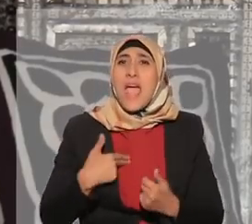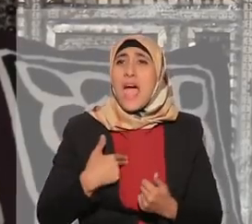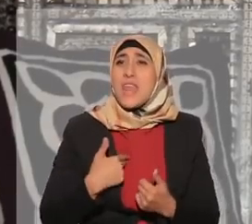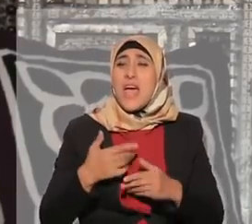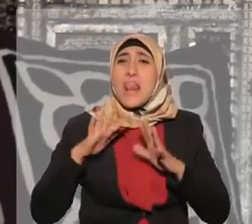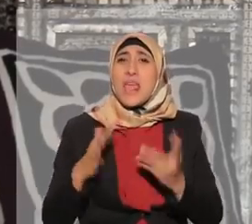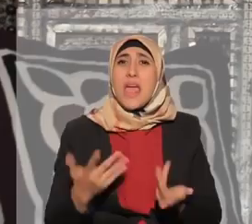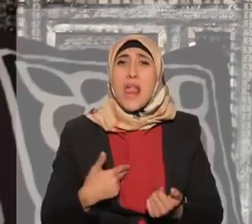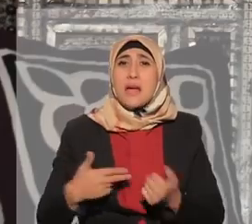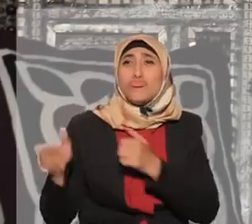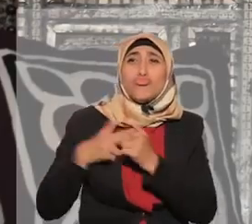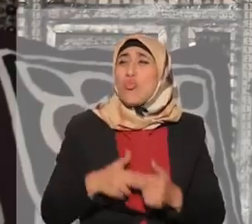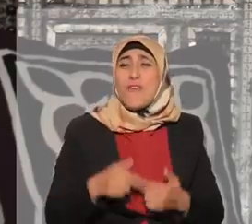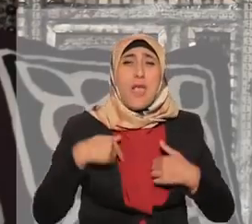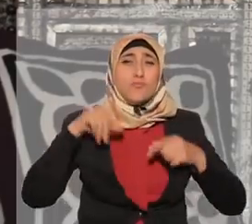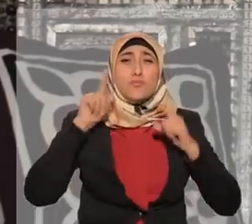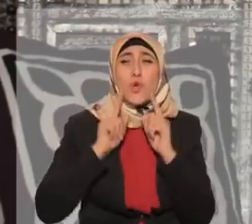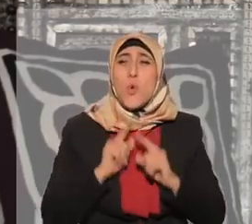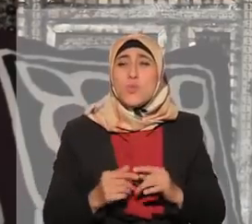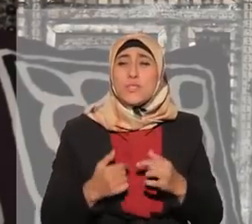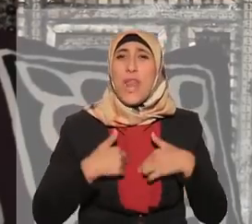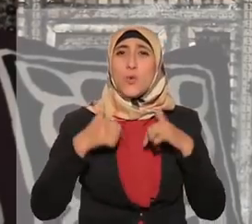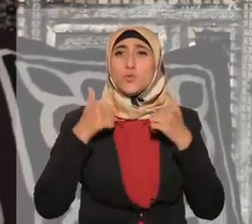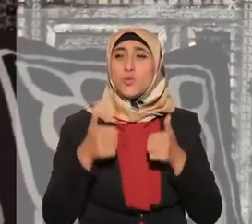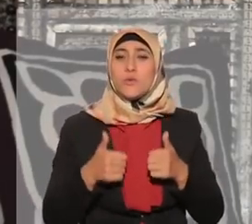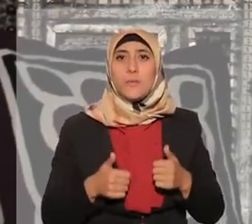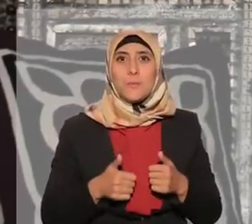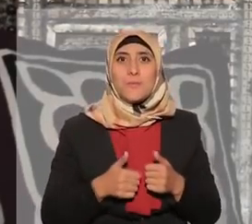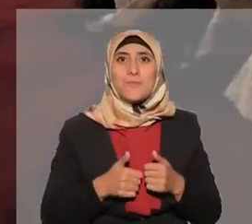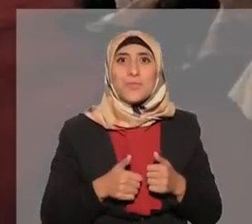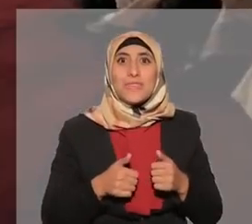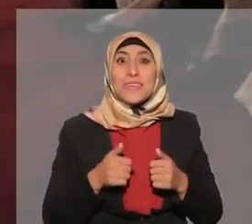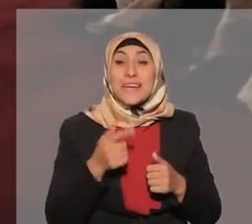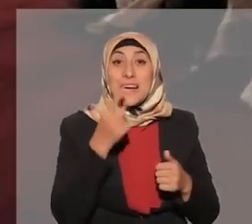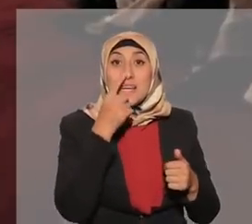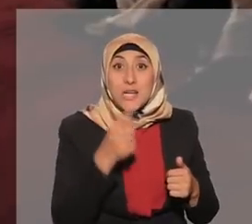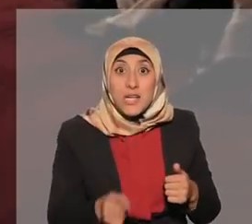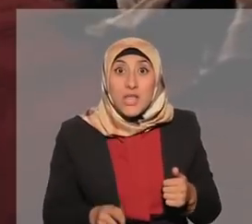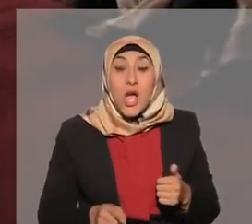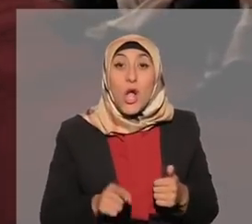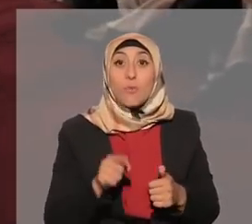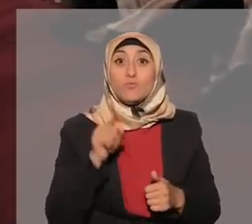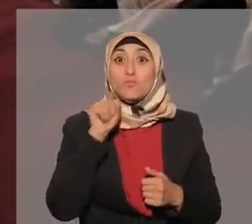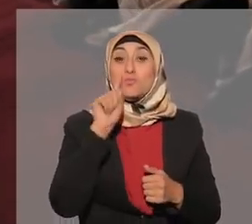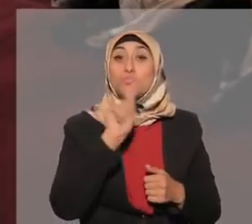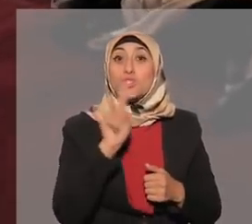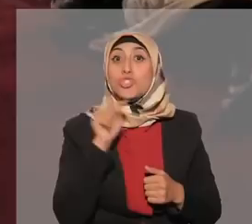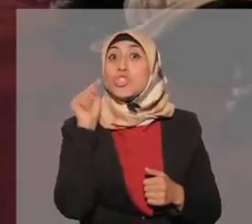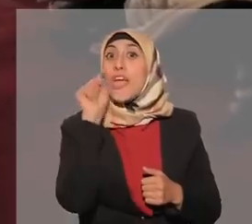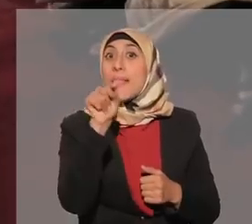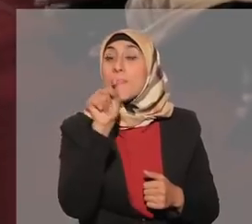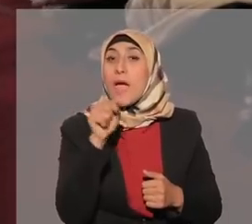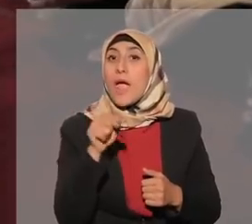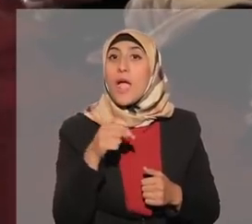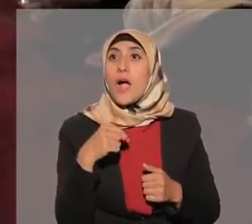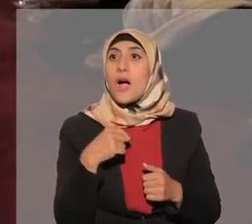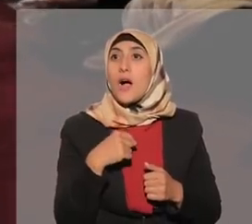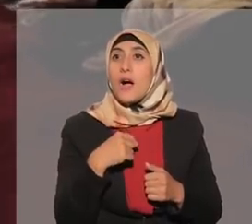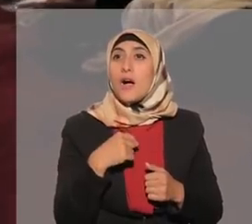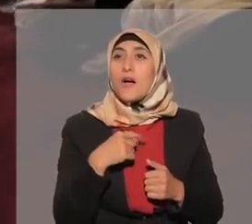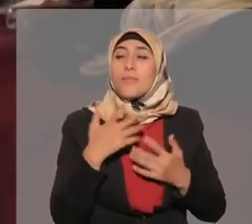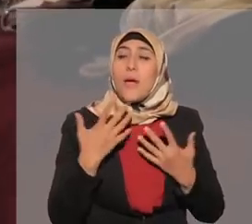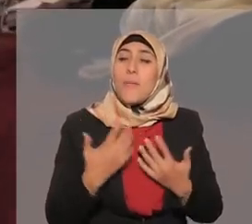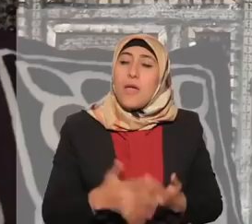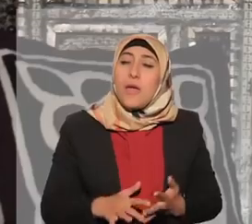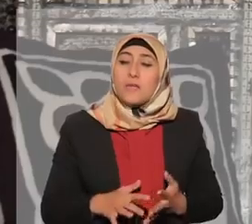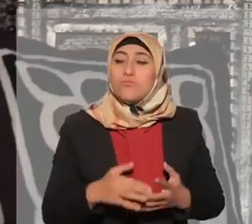ليس الرضا ألا تحس بالبلاء، ولكن الرضا ألا تعترض على الحكم والقضاء.